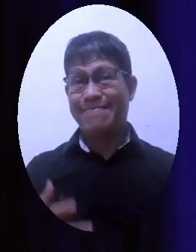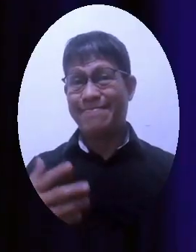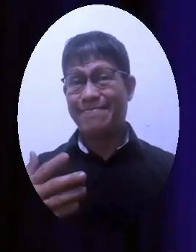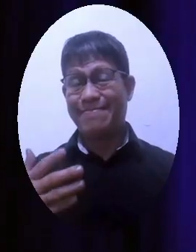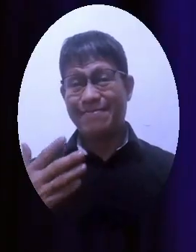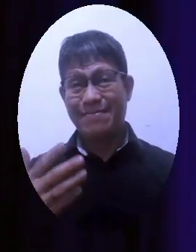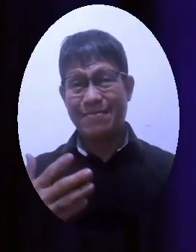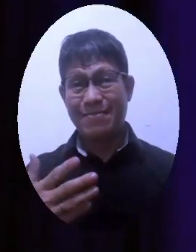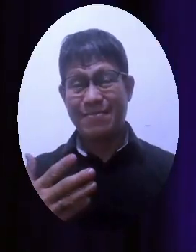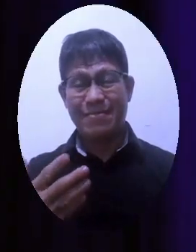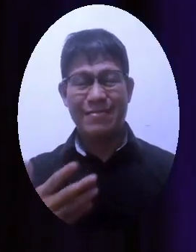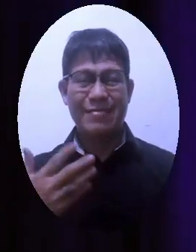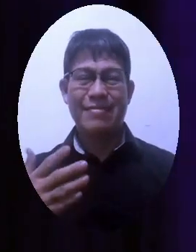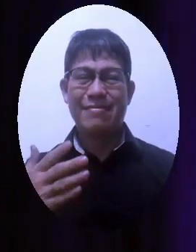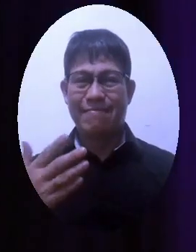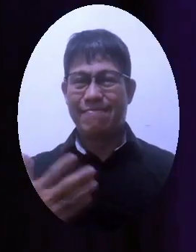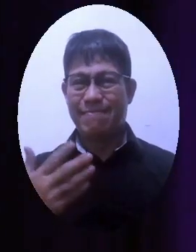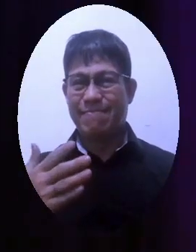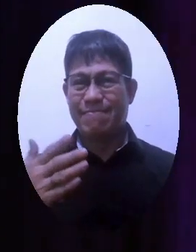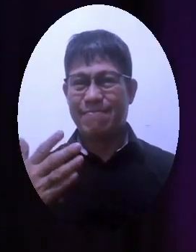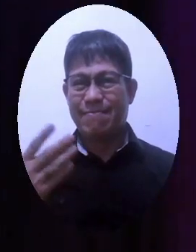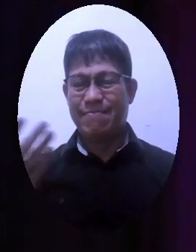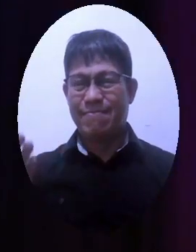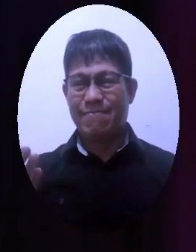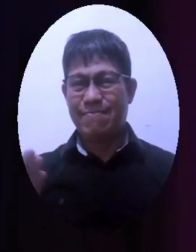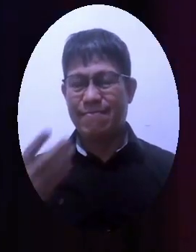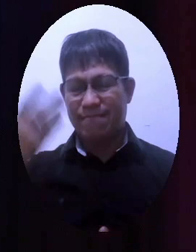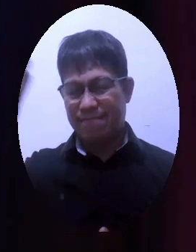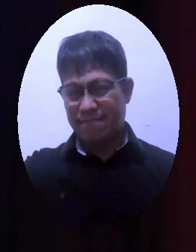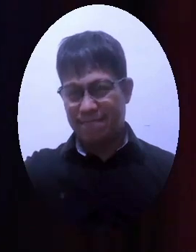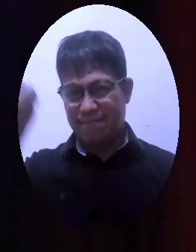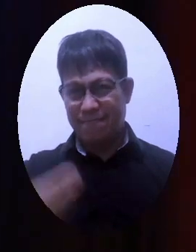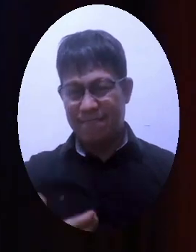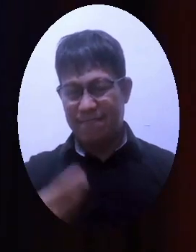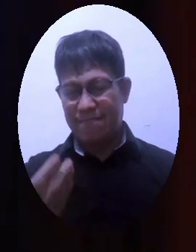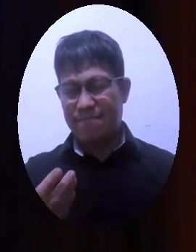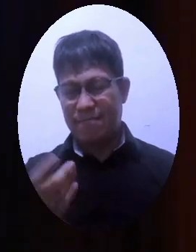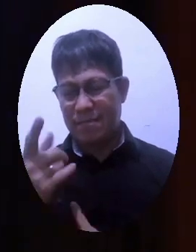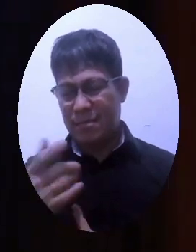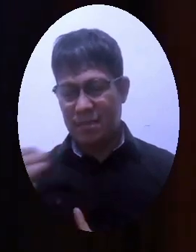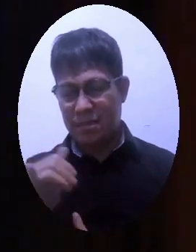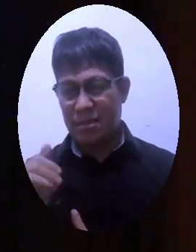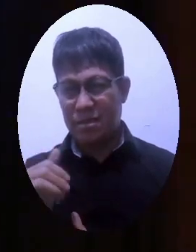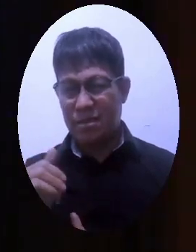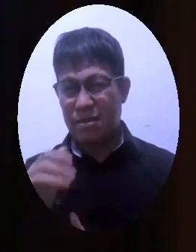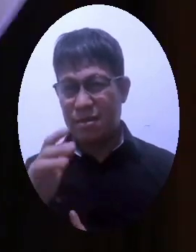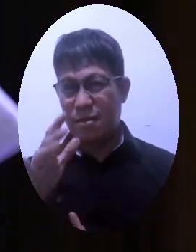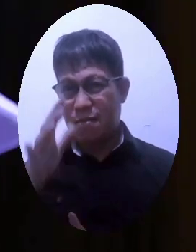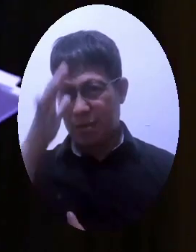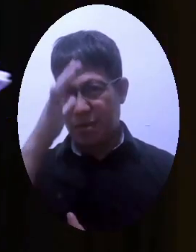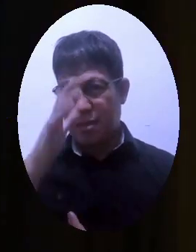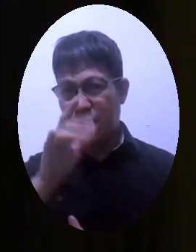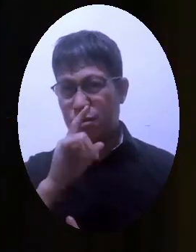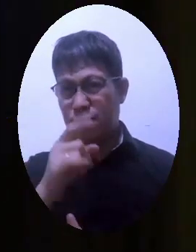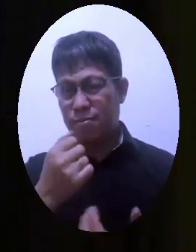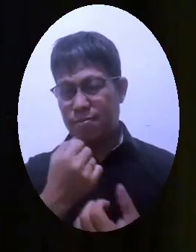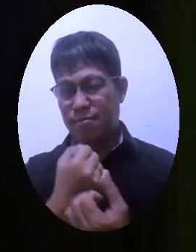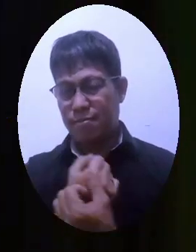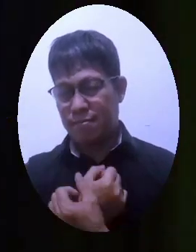Maligayang pagdating sa ating mga masisiglang mga BK at sa kanilang mga mapagmahal na magulang at